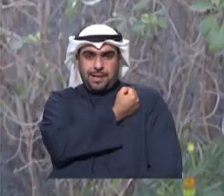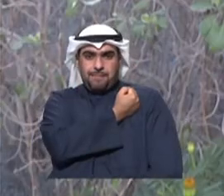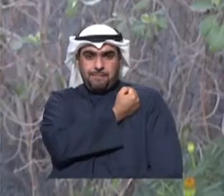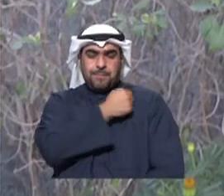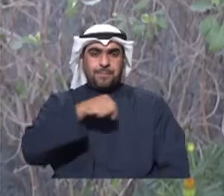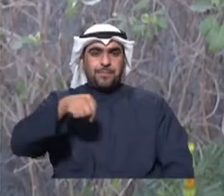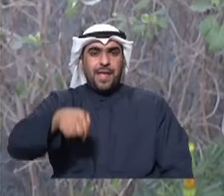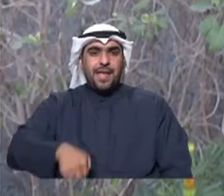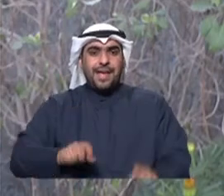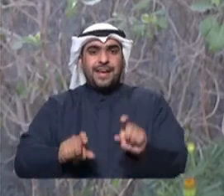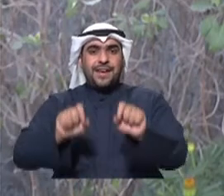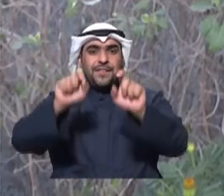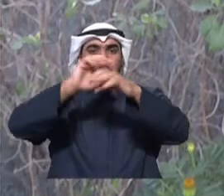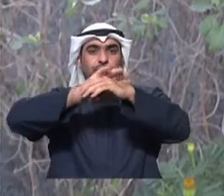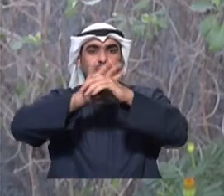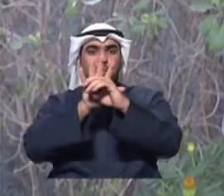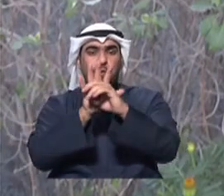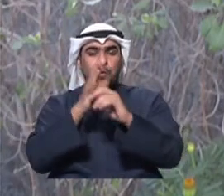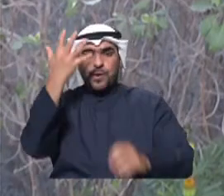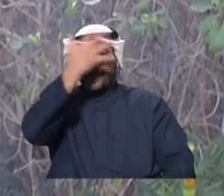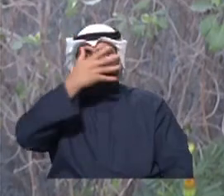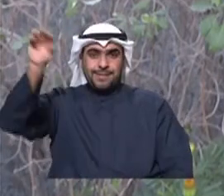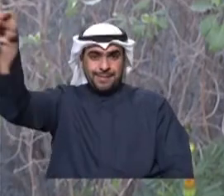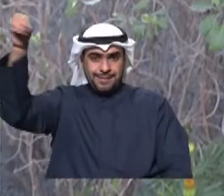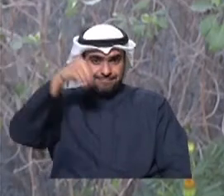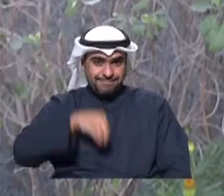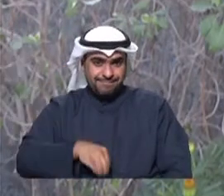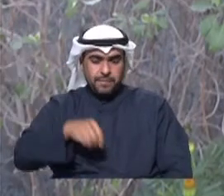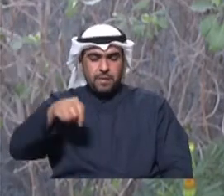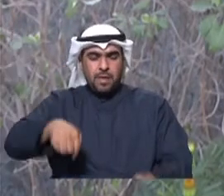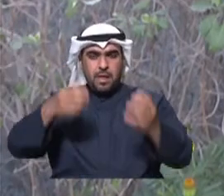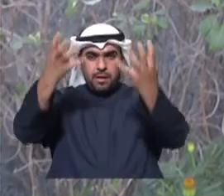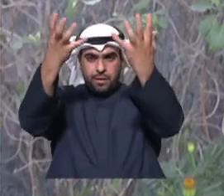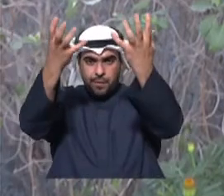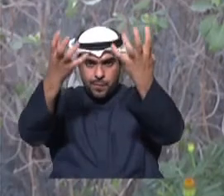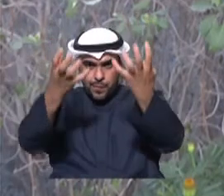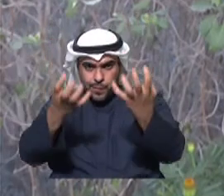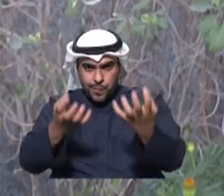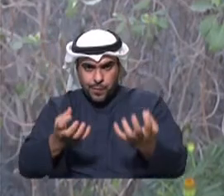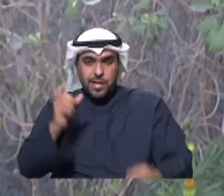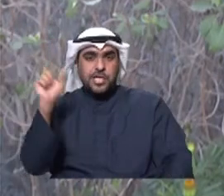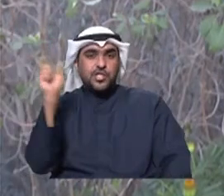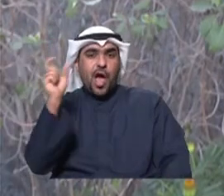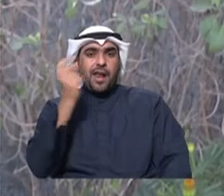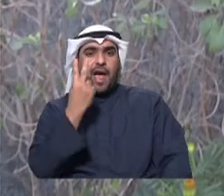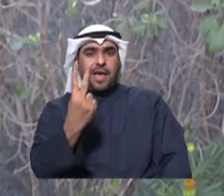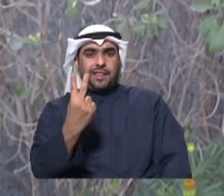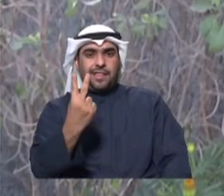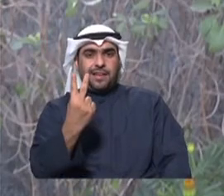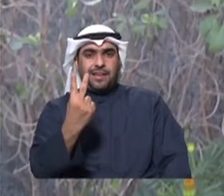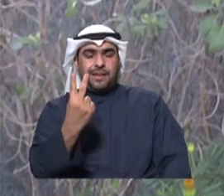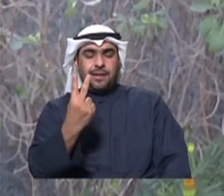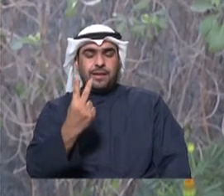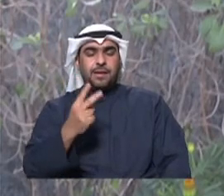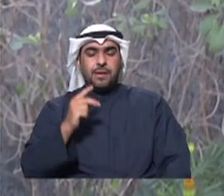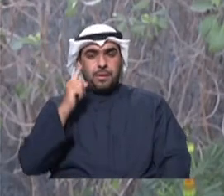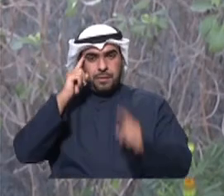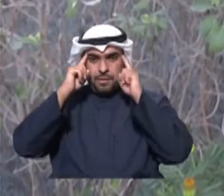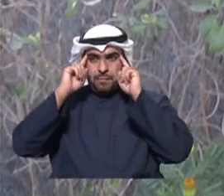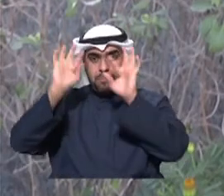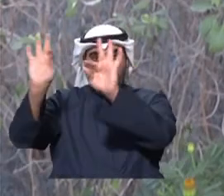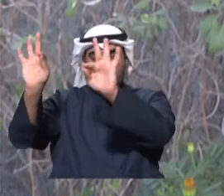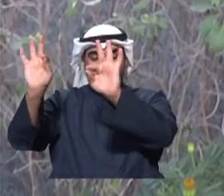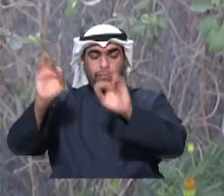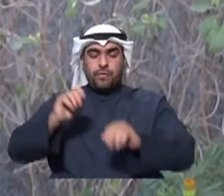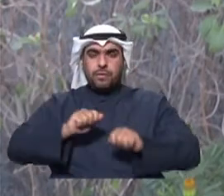انكسار حدة موجة أوميكرون في البلاد استند على عدة معطيات وقراءات علمية، أسرع انتشاراً ولكن